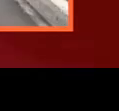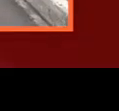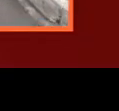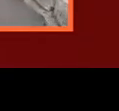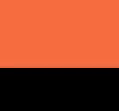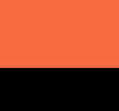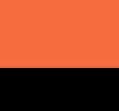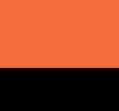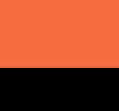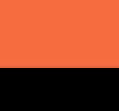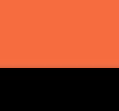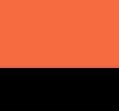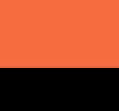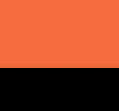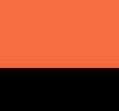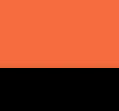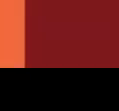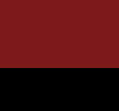інвалідністю.